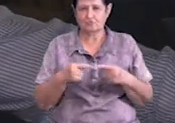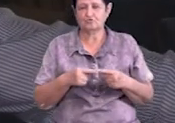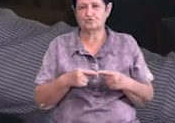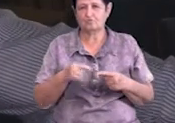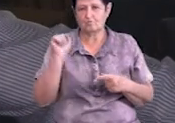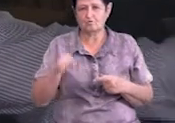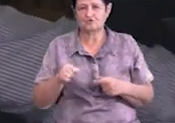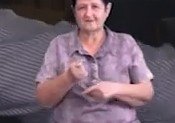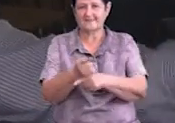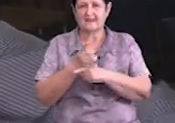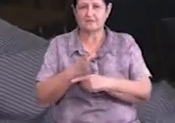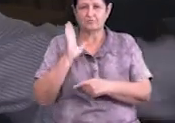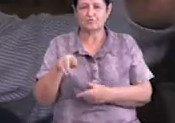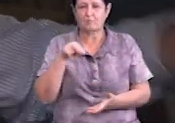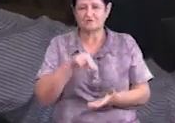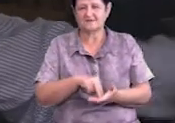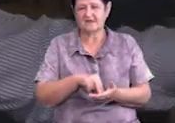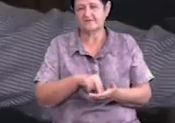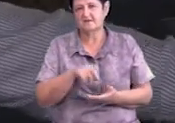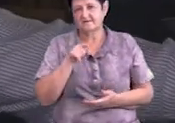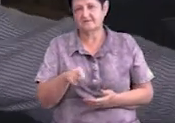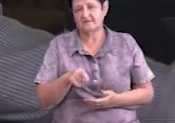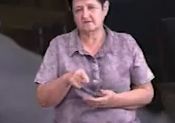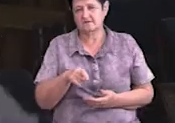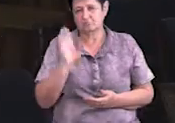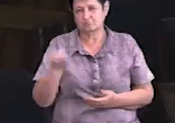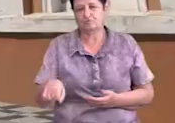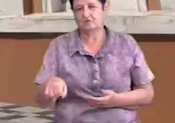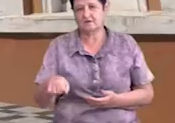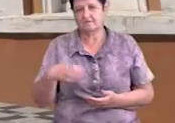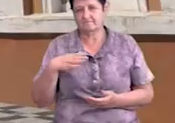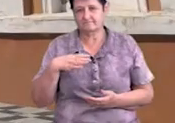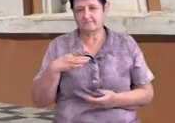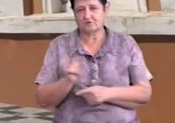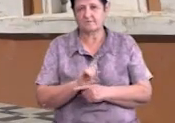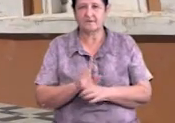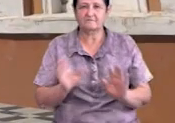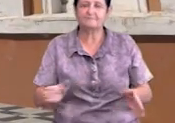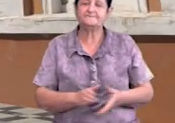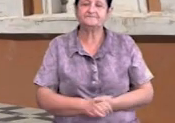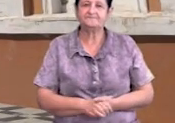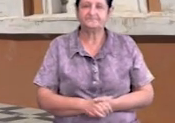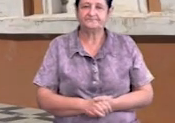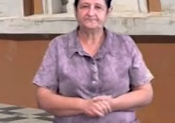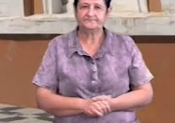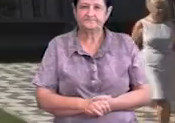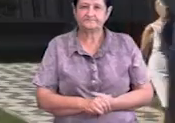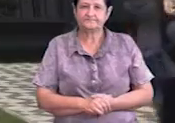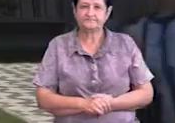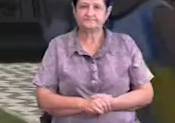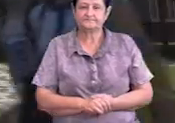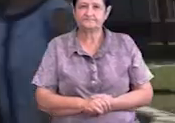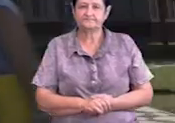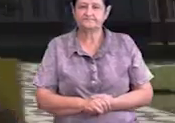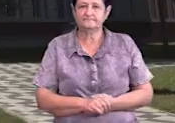танк. 40-тонний танк, він абсолютно буде спокійно там себе почувати. Дар'я Янушкевич, Тетяна Крижева, Роман Закревський. Новини